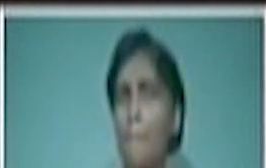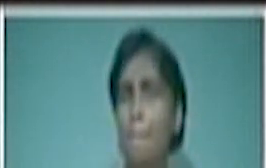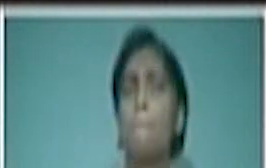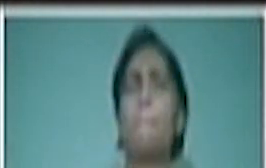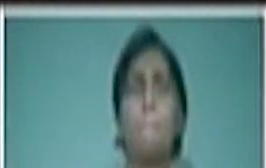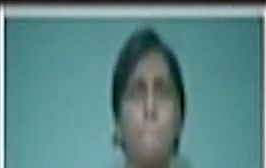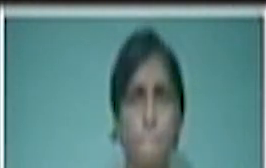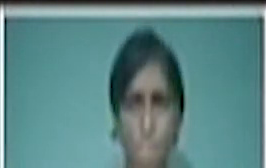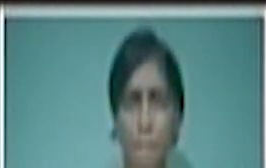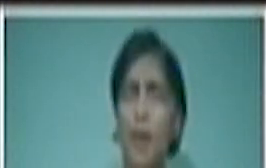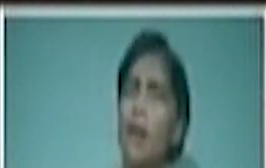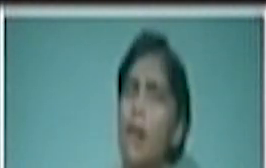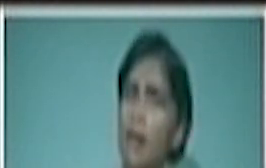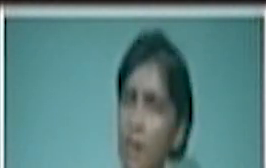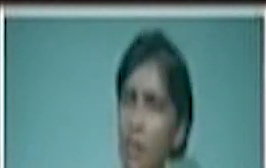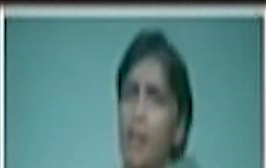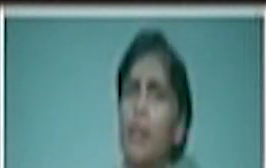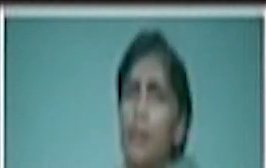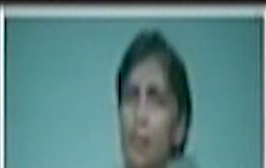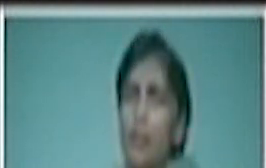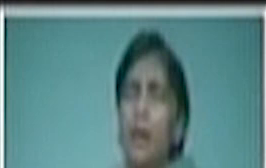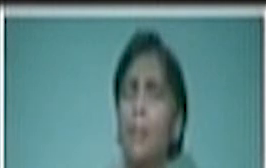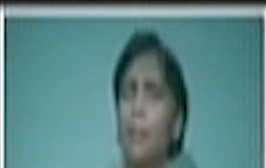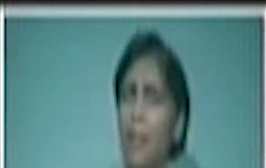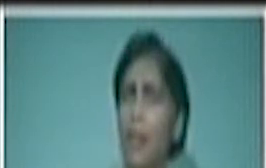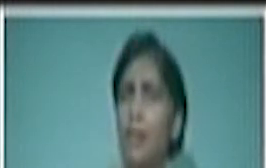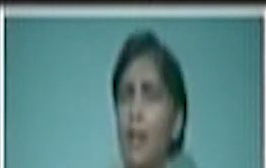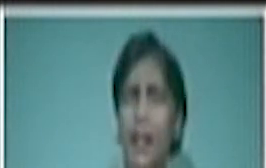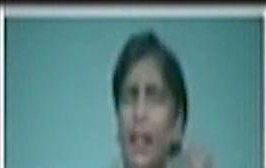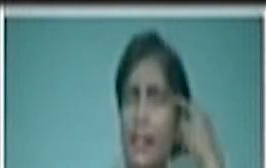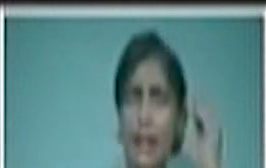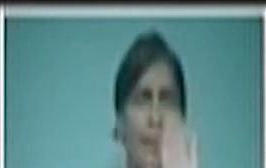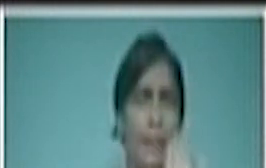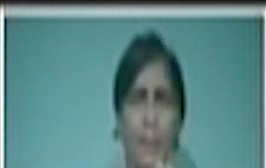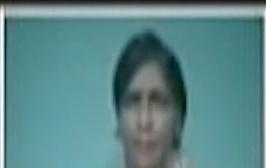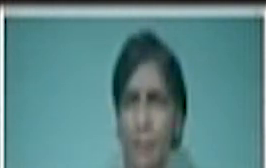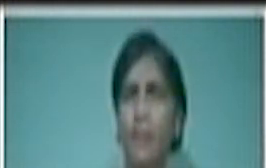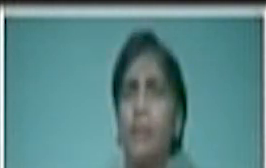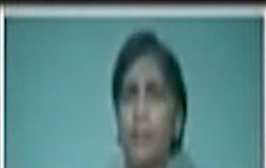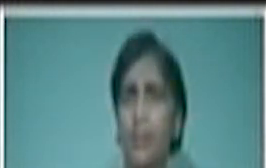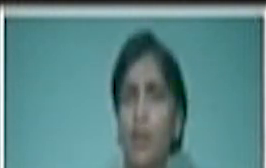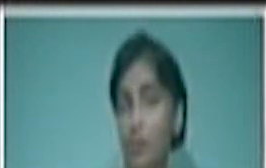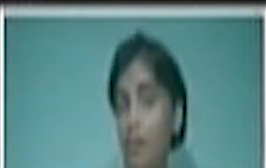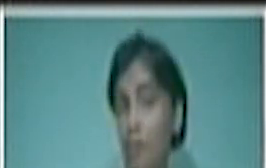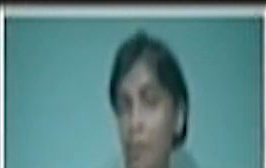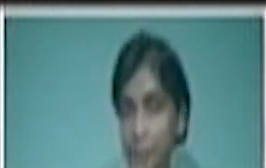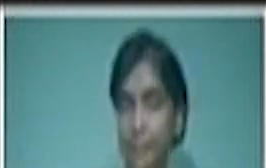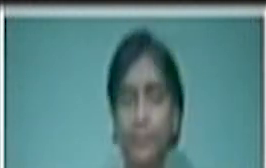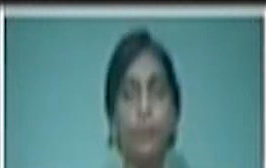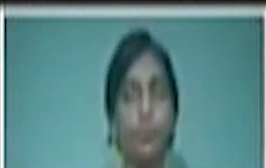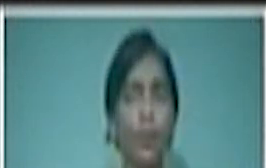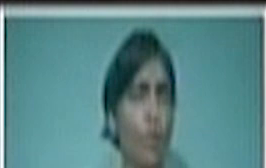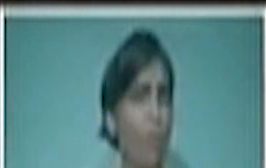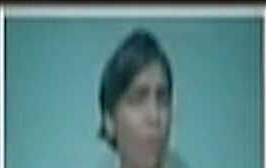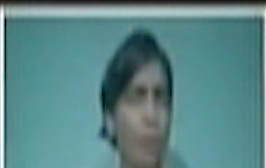වෙයි කියලා. හැම වෙලාවෙම ඍණාත්මක විදිහට හිතන්න එපා එතුමා. අපේ ආචාර්යතුමා. මොකද අපි